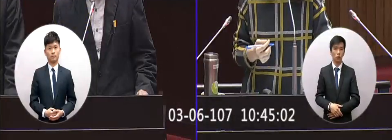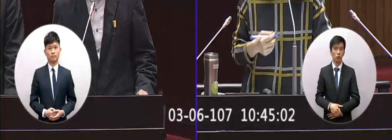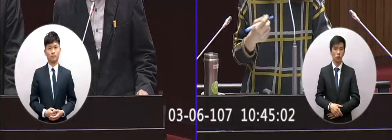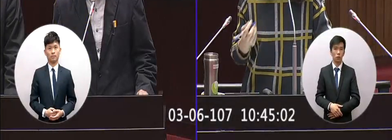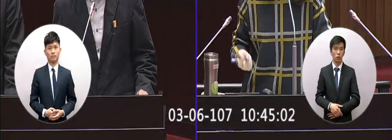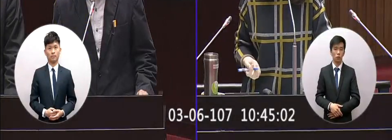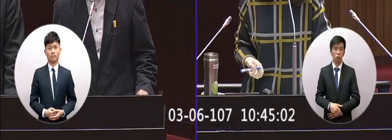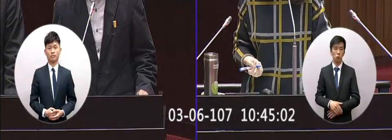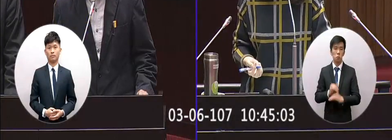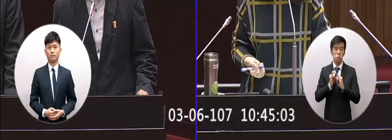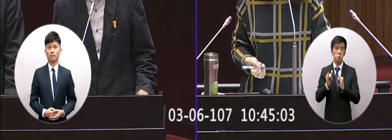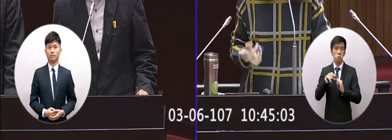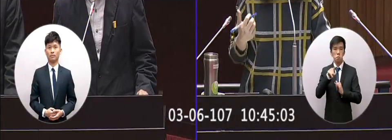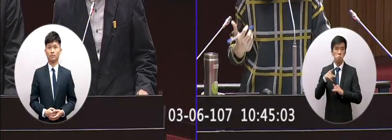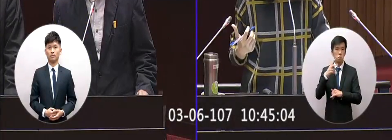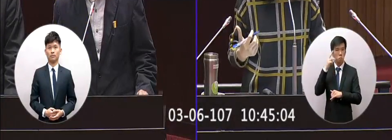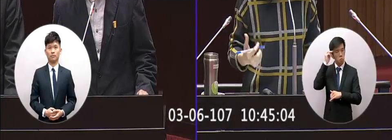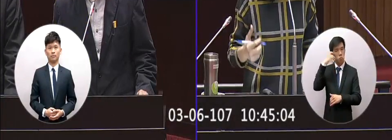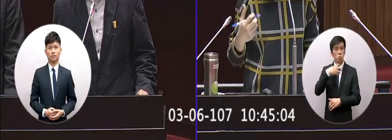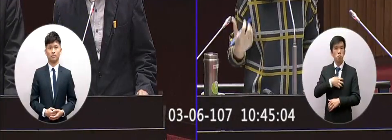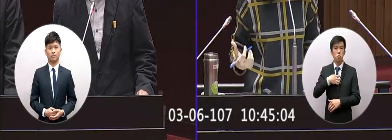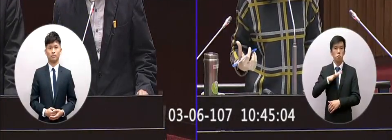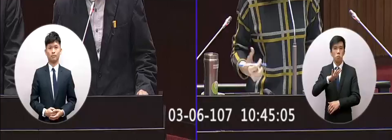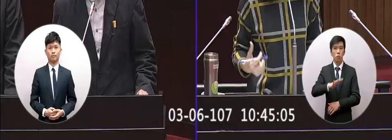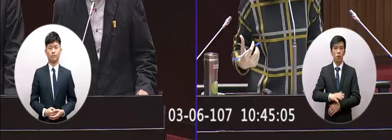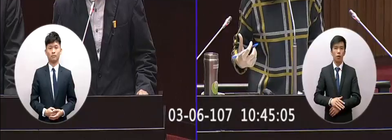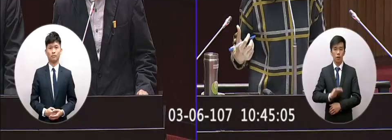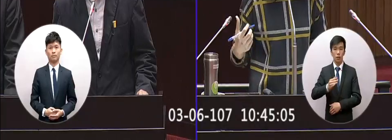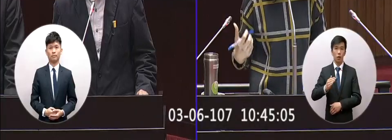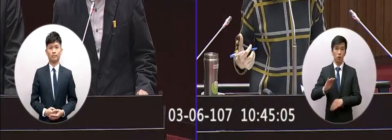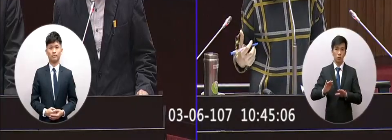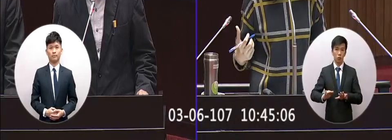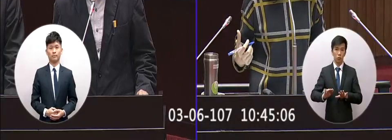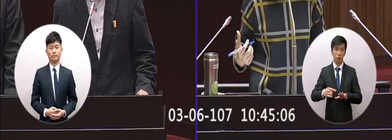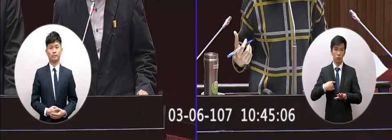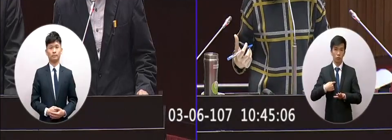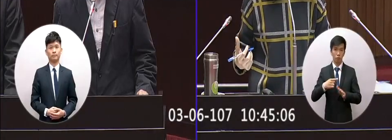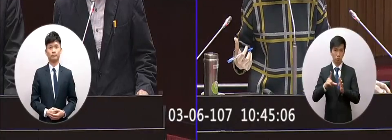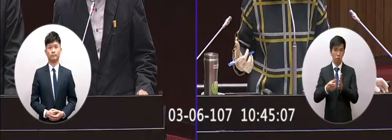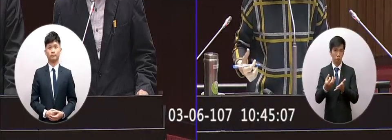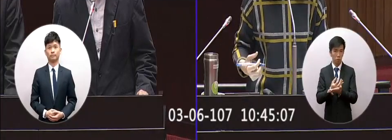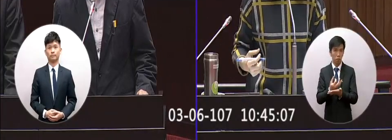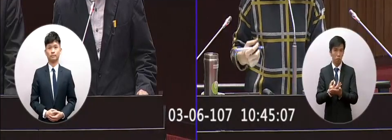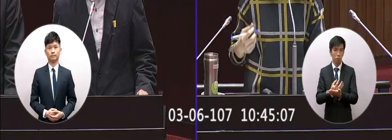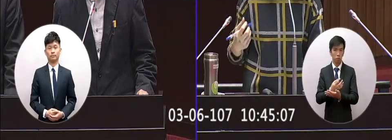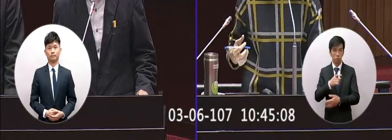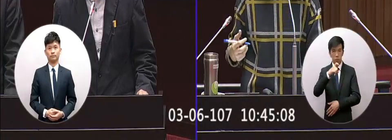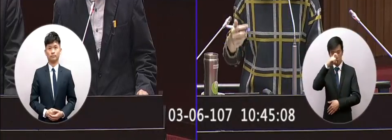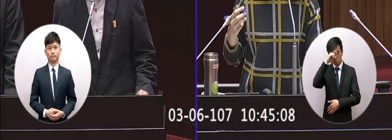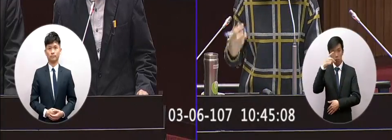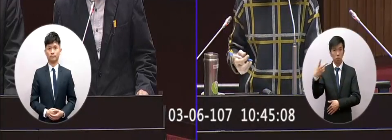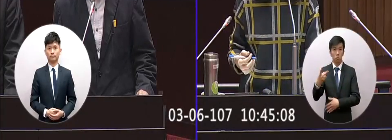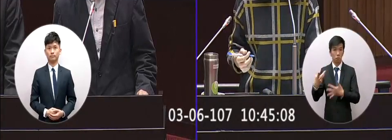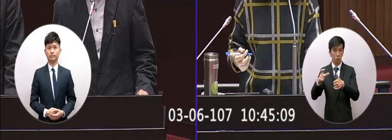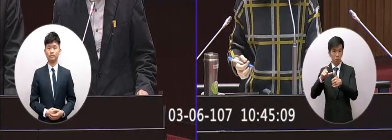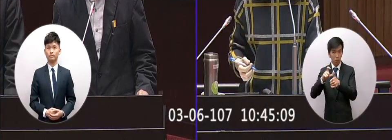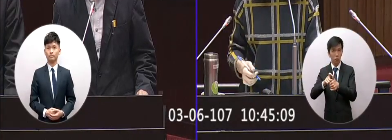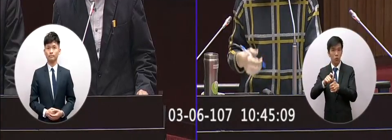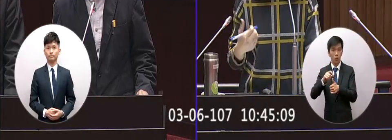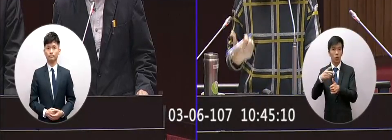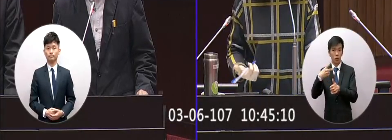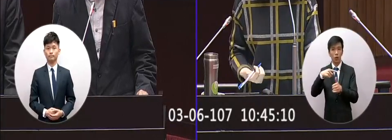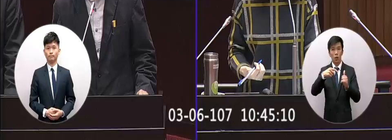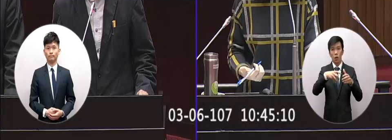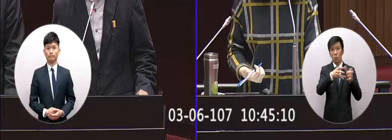在民间也是有一些声音，所以这部分呢，因为我时间有限，所以我想这部分希望说部长也要去聆听一